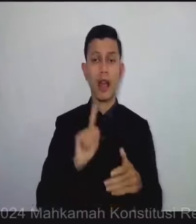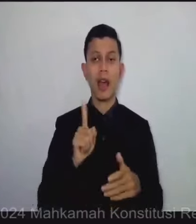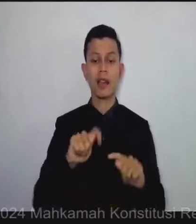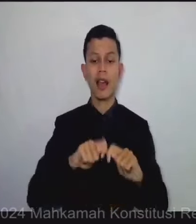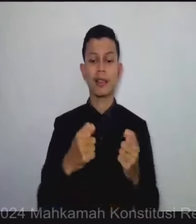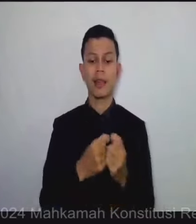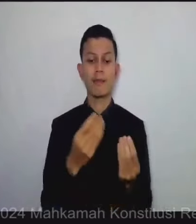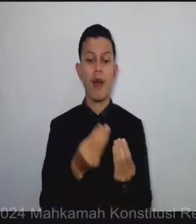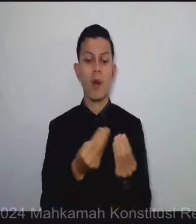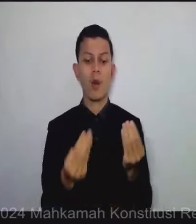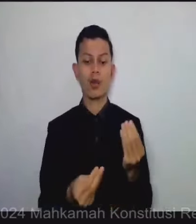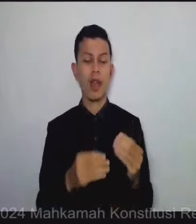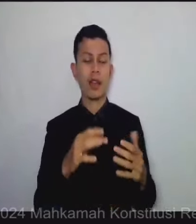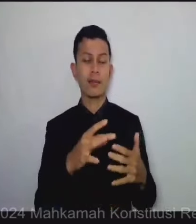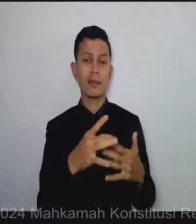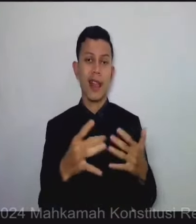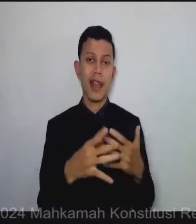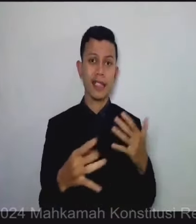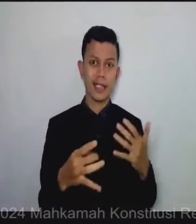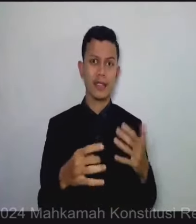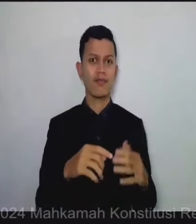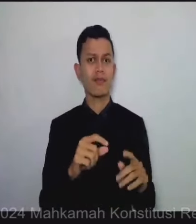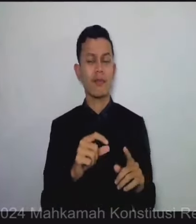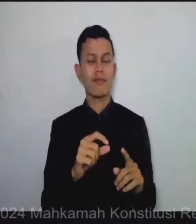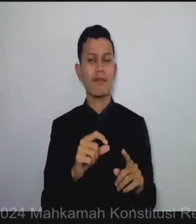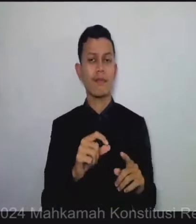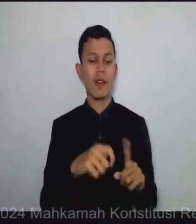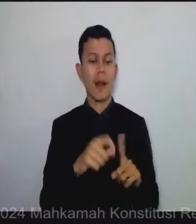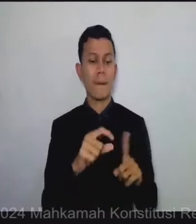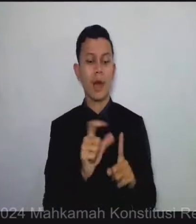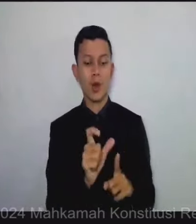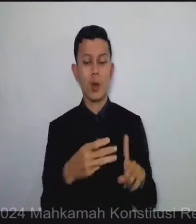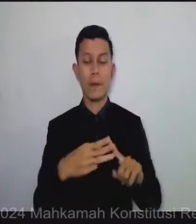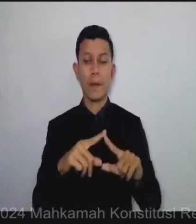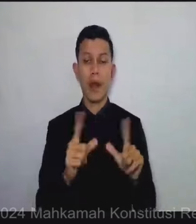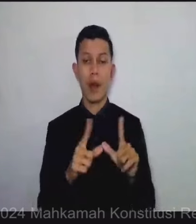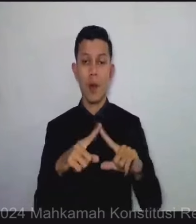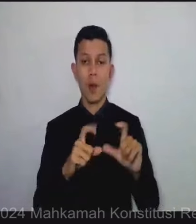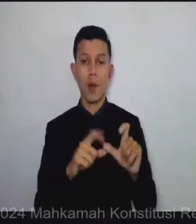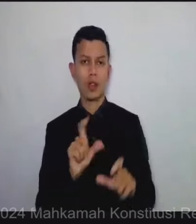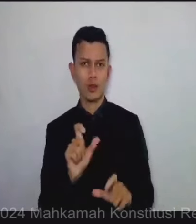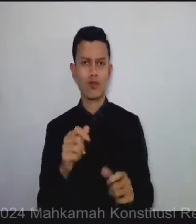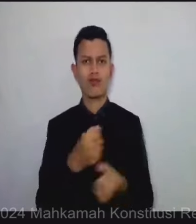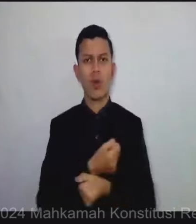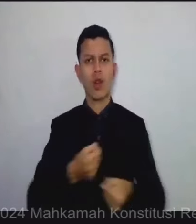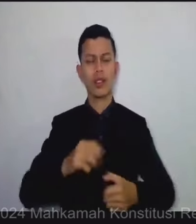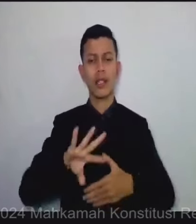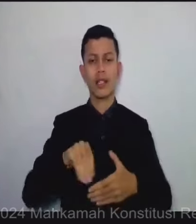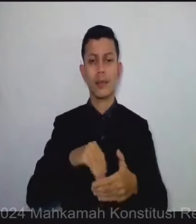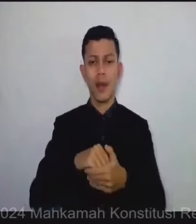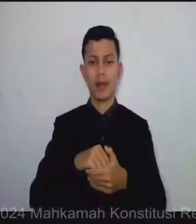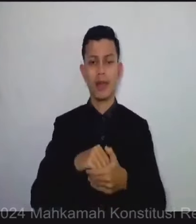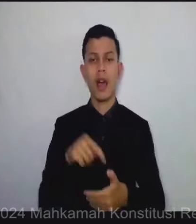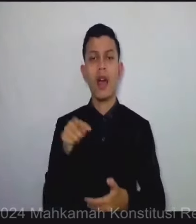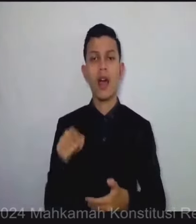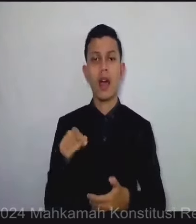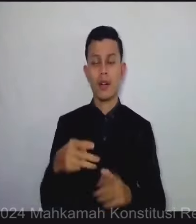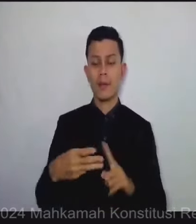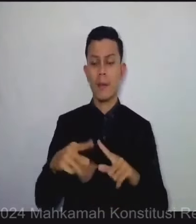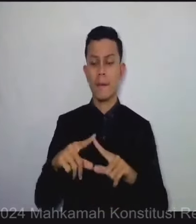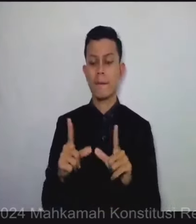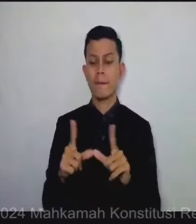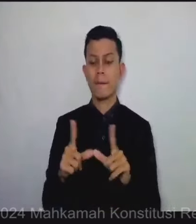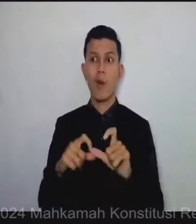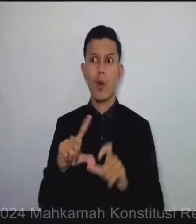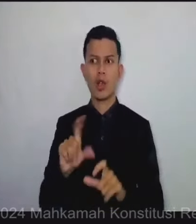dan anggota Bawaslu selain itu khusus untuk Bawaslu dalil pemohon perihal independensi penyelenggara pemilu bertumpuh pada penilayan banyaknya dugaan